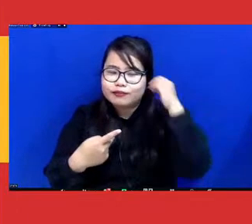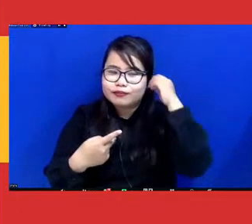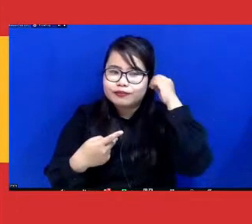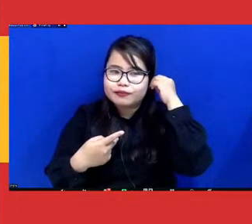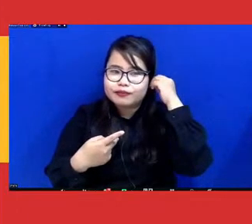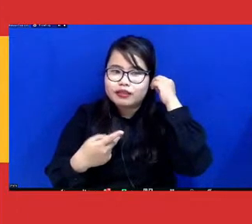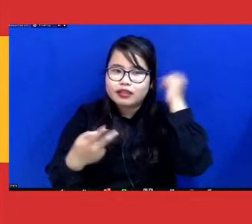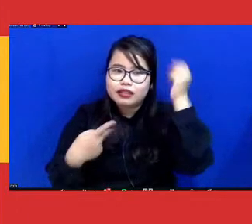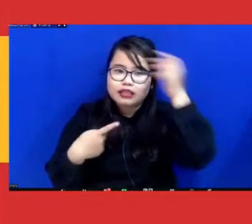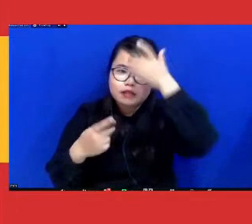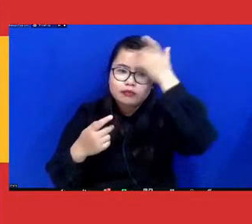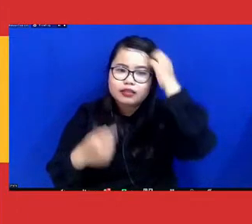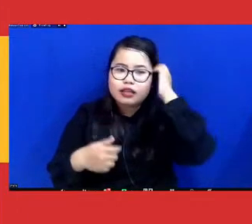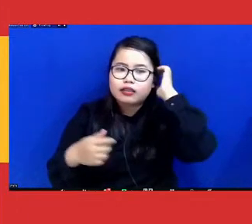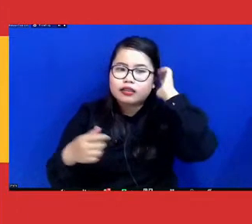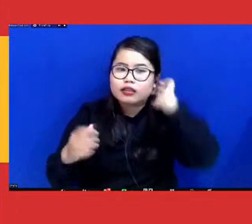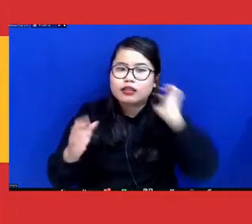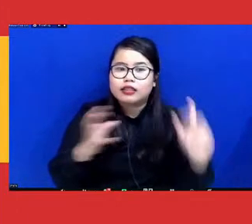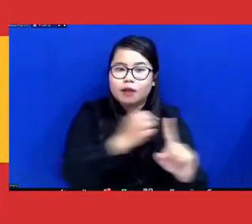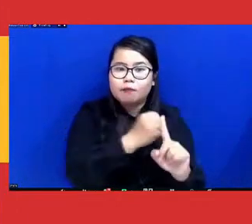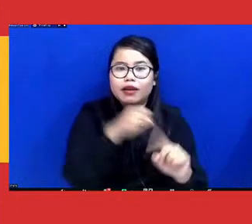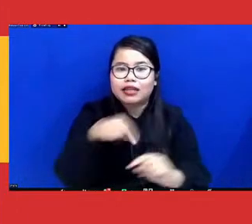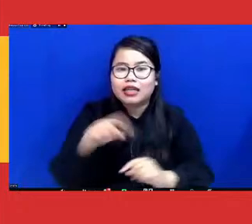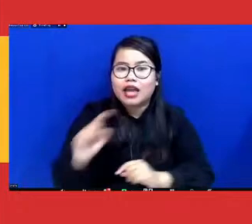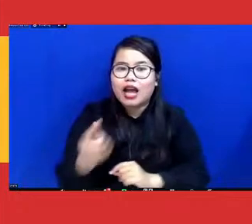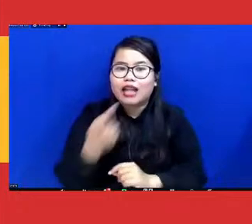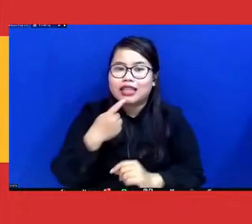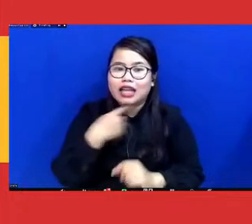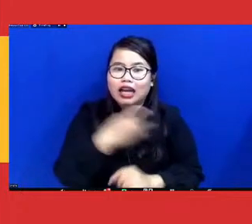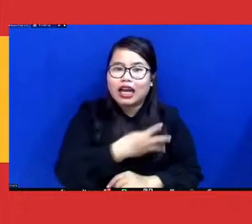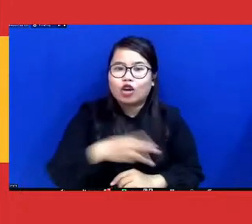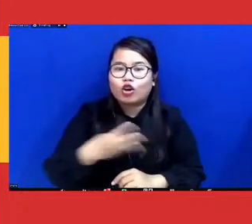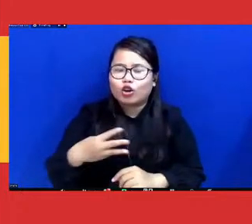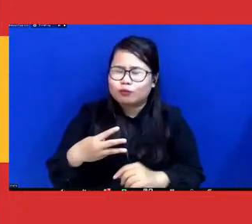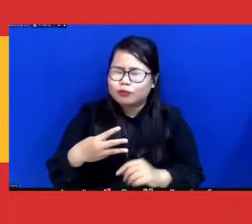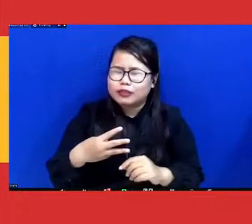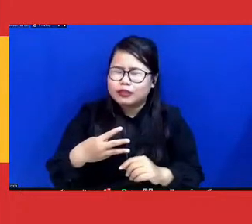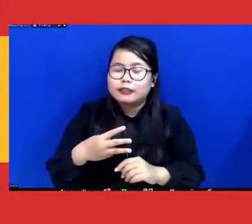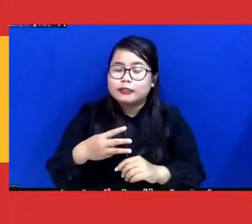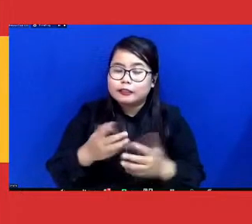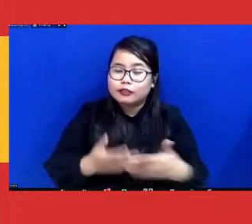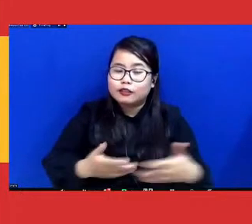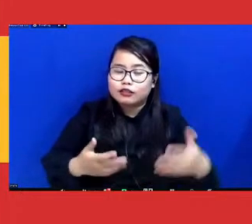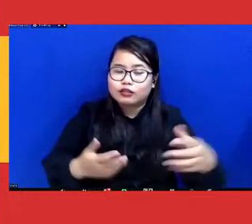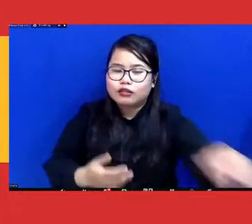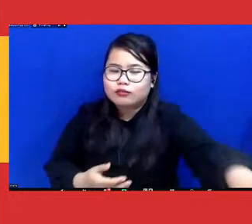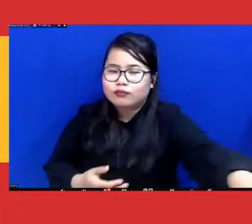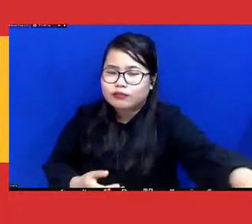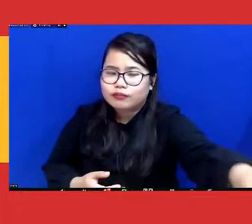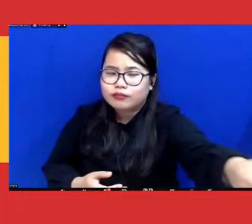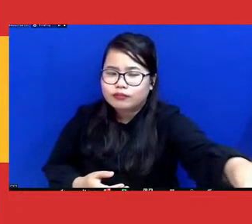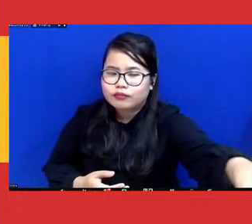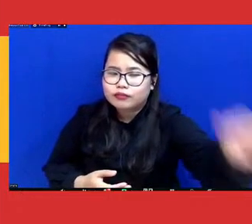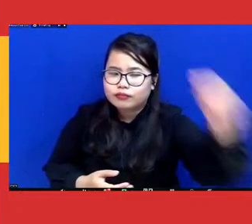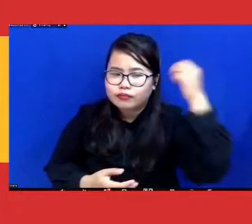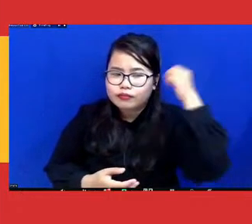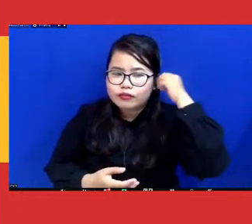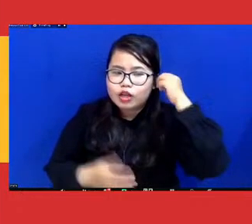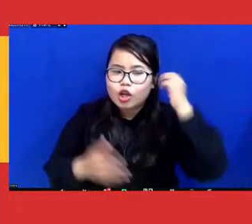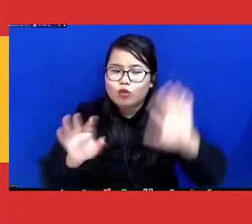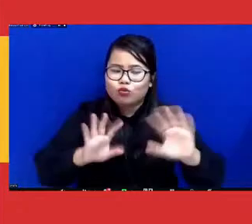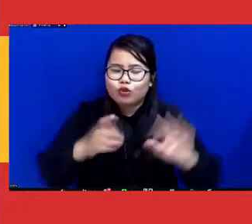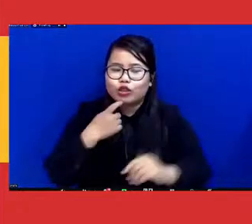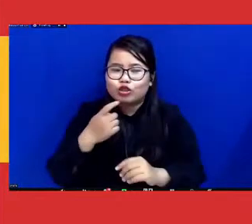akan capai hal-hal yang terkait dengan ekonomi resiliensi, sosial resiliensi, dan tidak hanya terkait